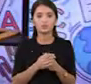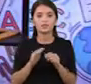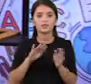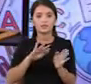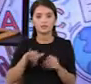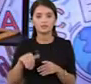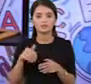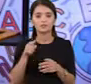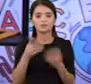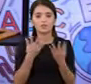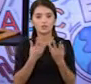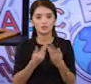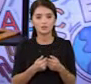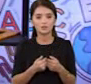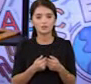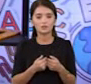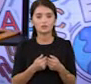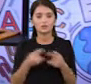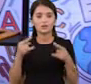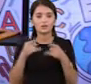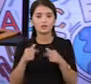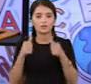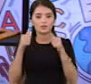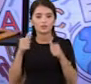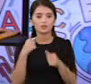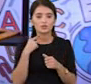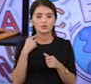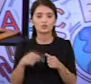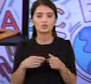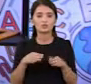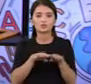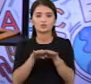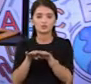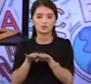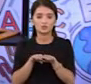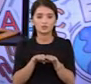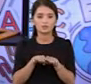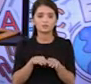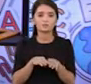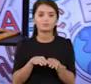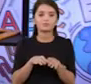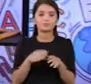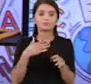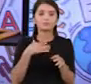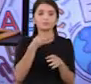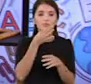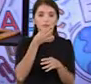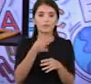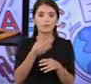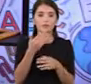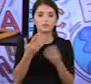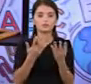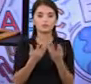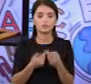Keyin esa siz hisoblaganlaringiz bilan ekrandagi sonlarni solishtiramiz. Demak, men aytib turaman, siz